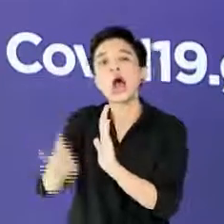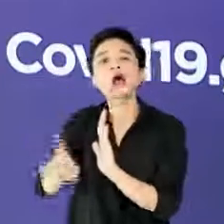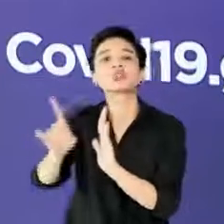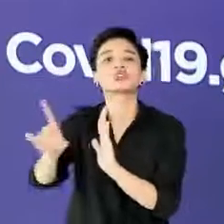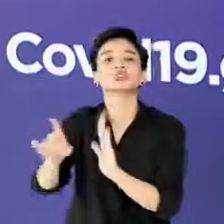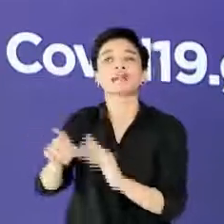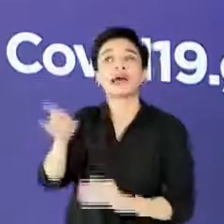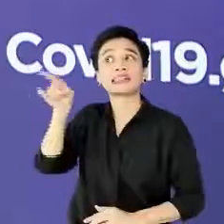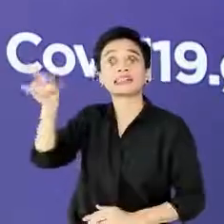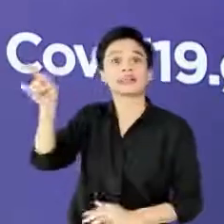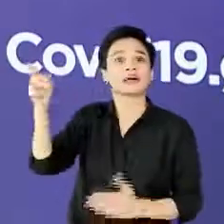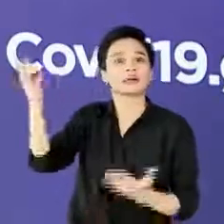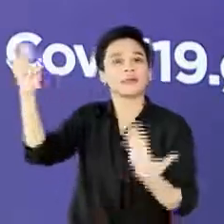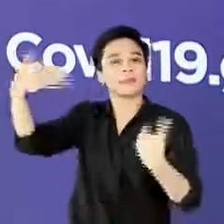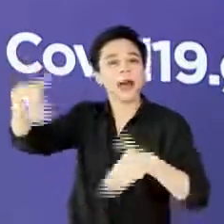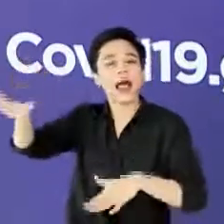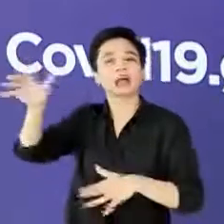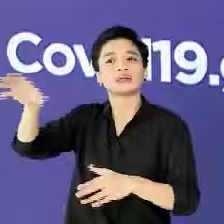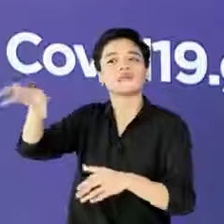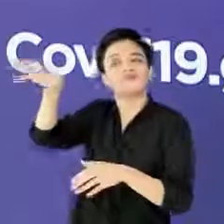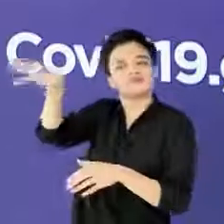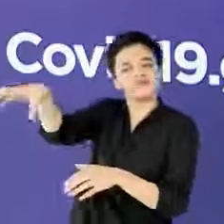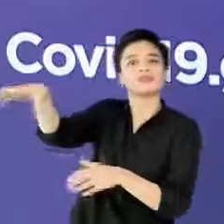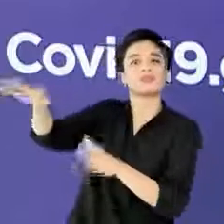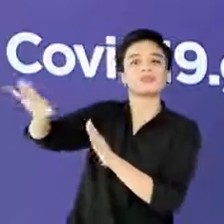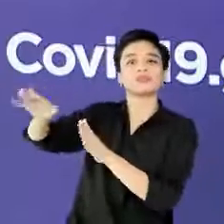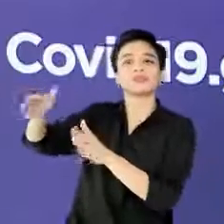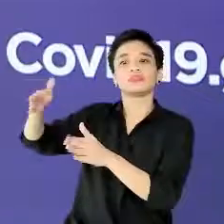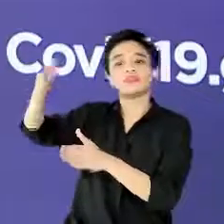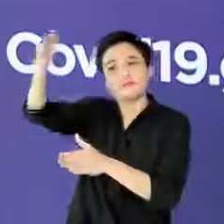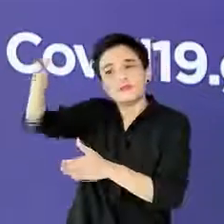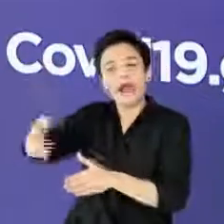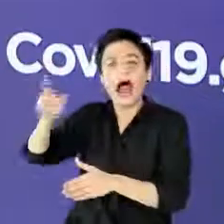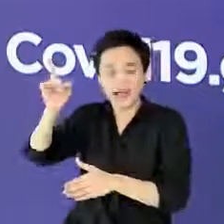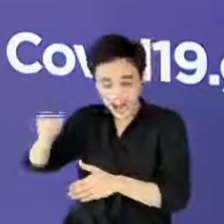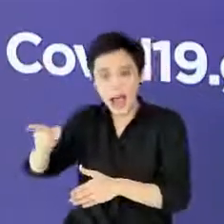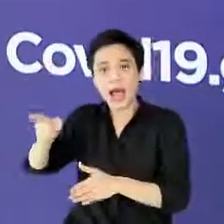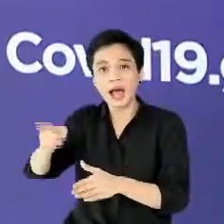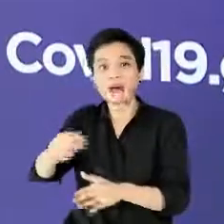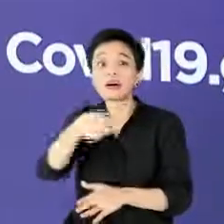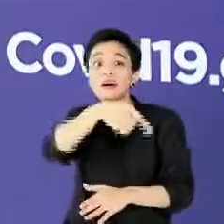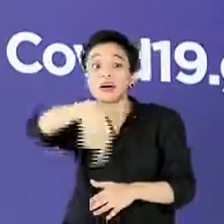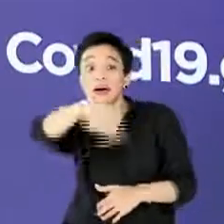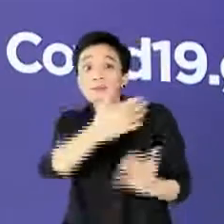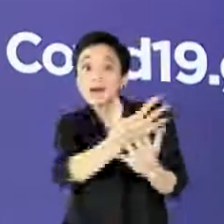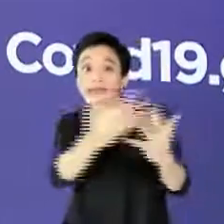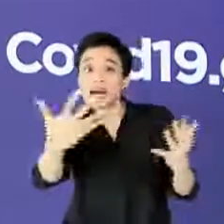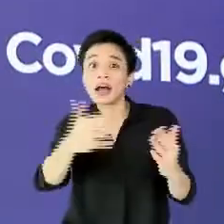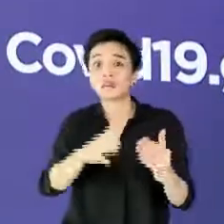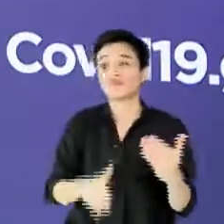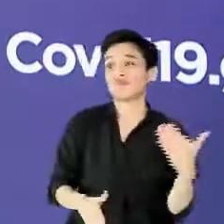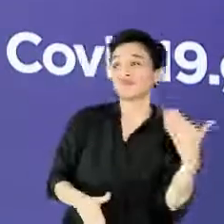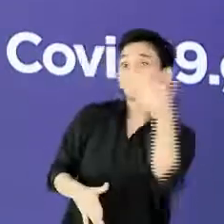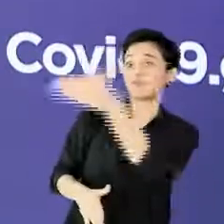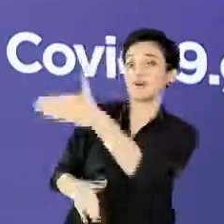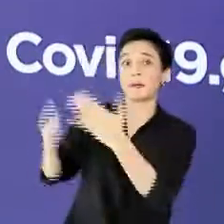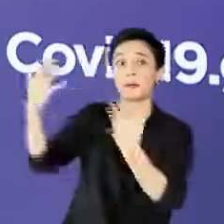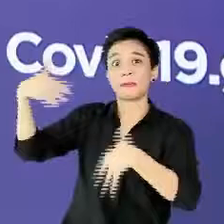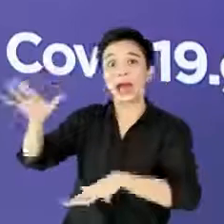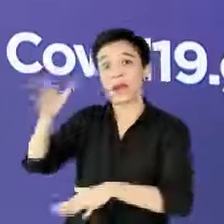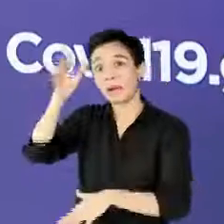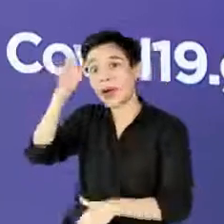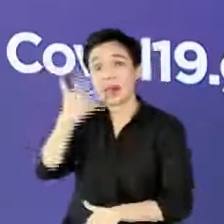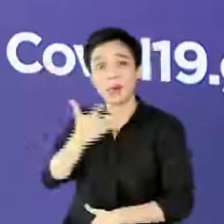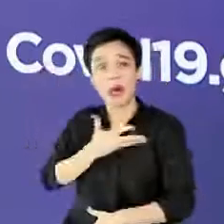harus kita buat secara eksklusif sementara ini pembatasan mereka yang masuk ke Bali itu eh